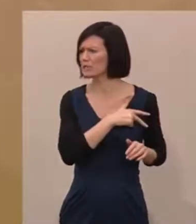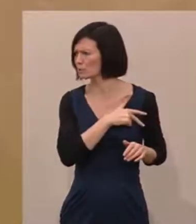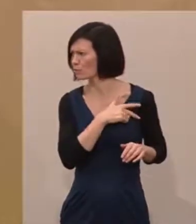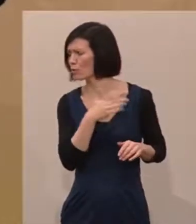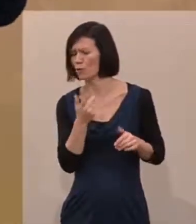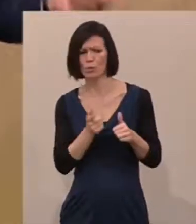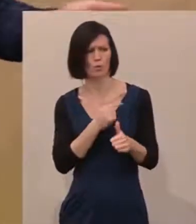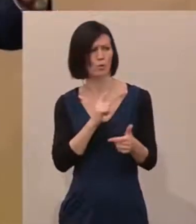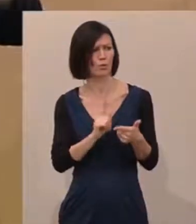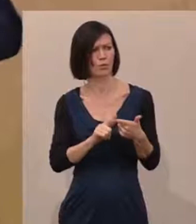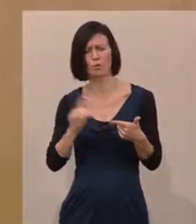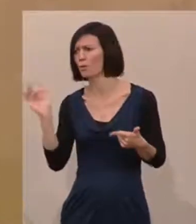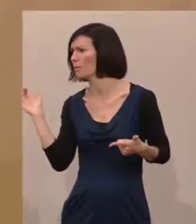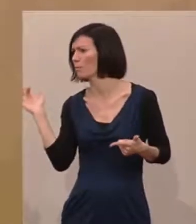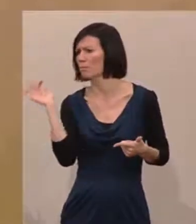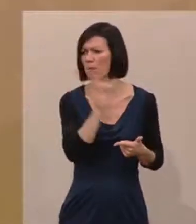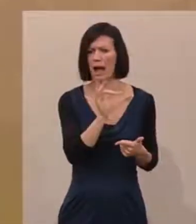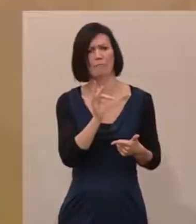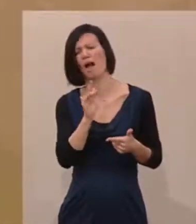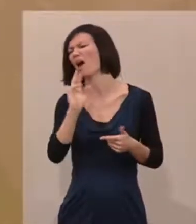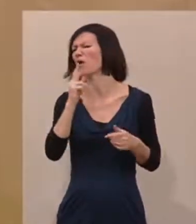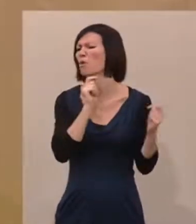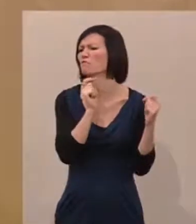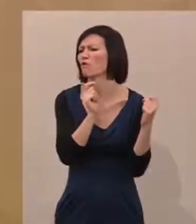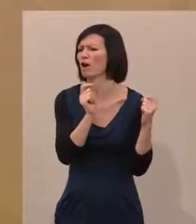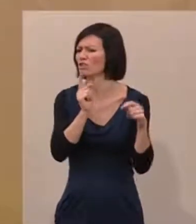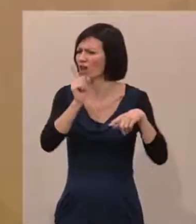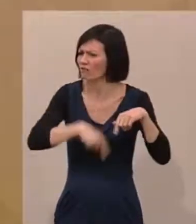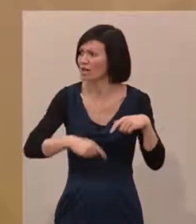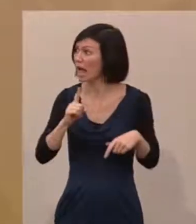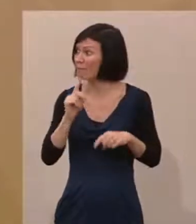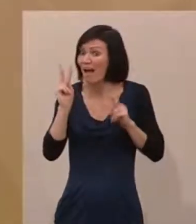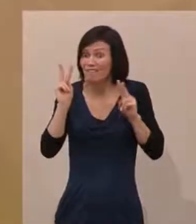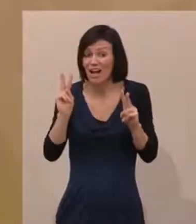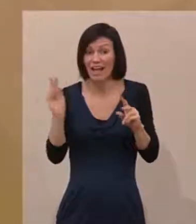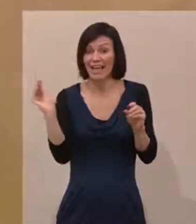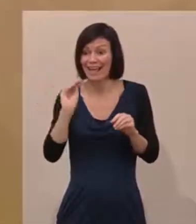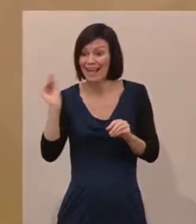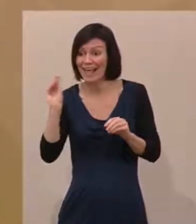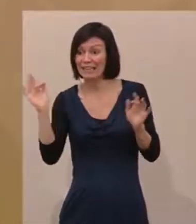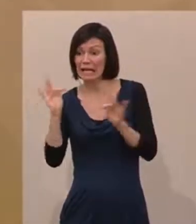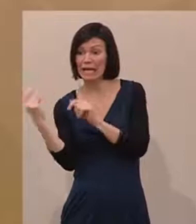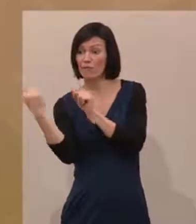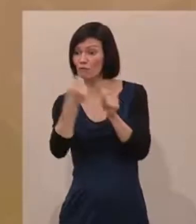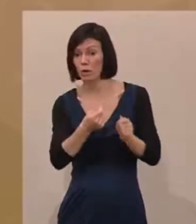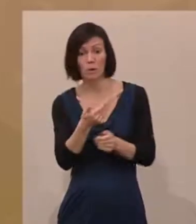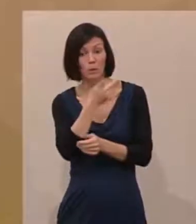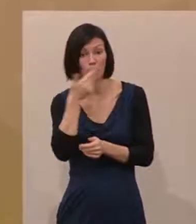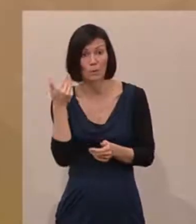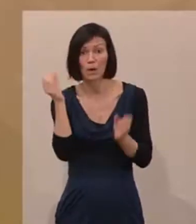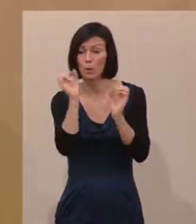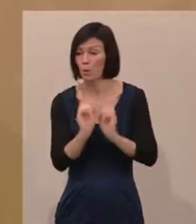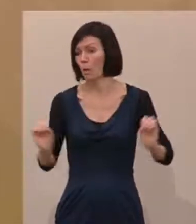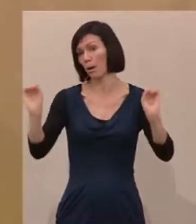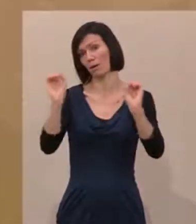gehört und Attacken, warum dieser Vorschlag schlecht ist. Aber echte Vorschläge, wie wir zu leistbaren Wohnungen